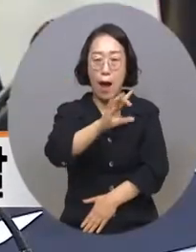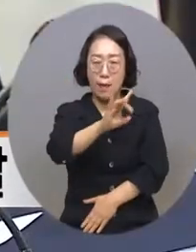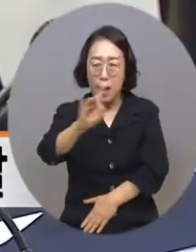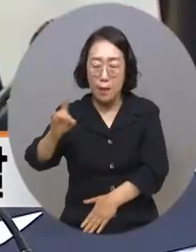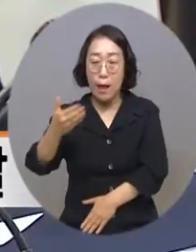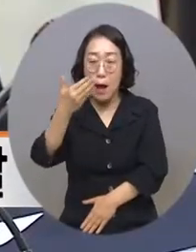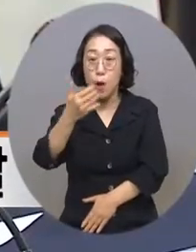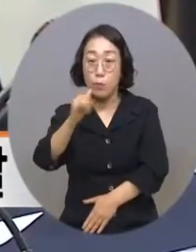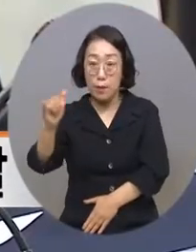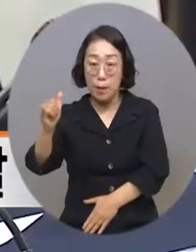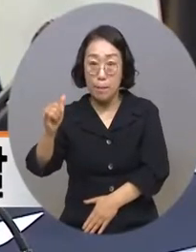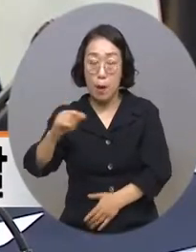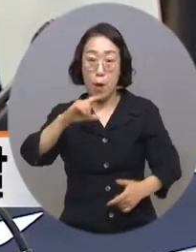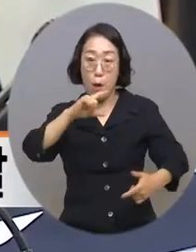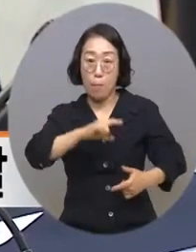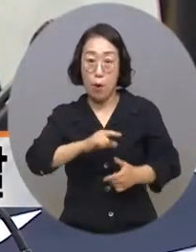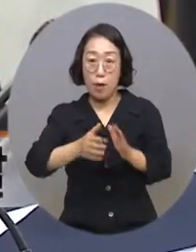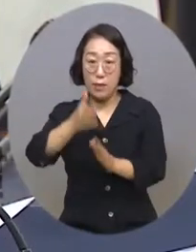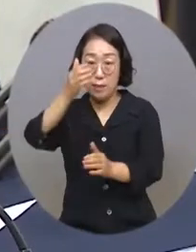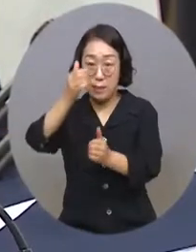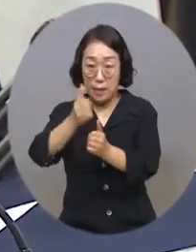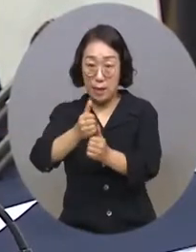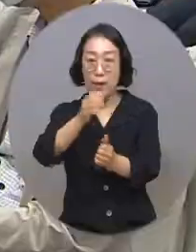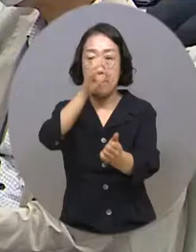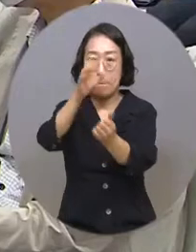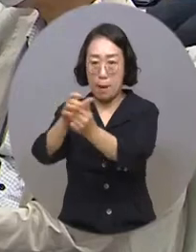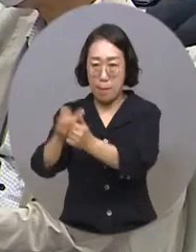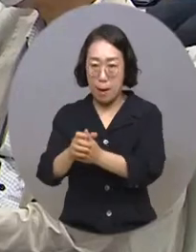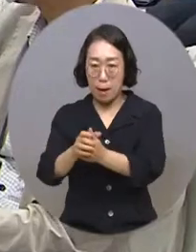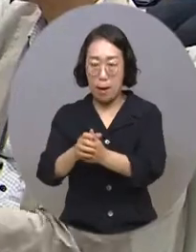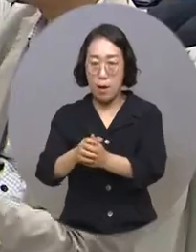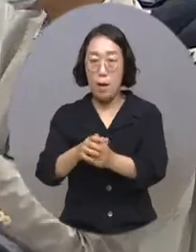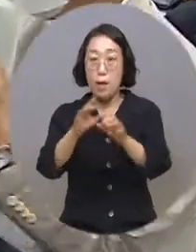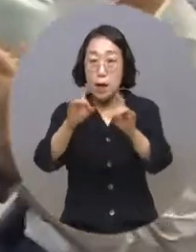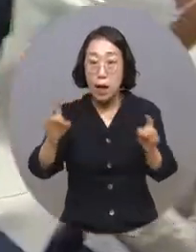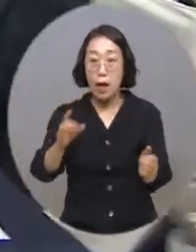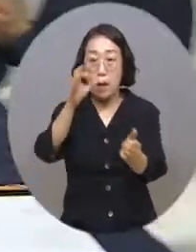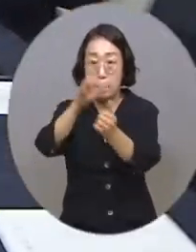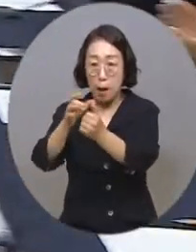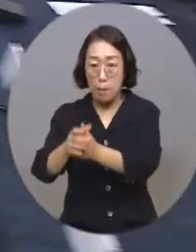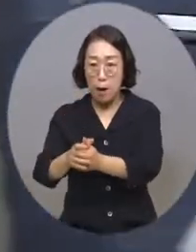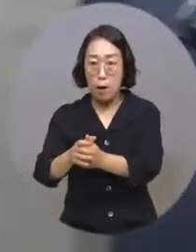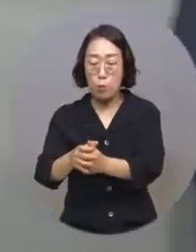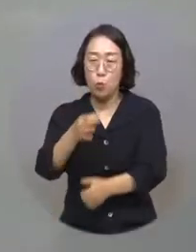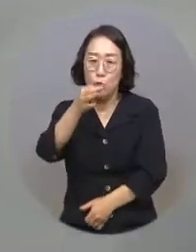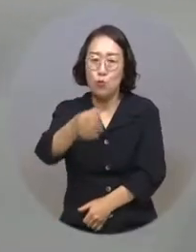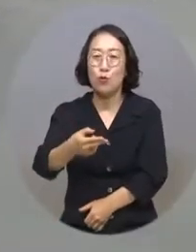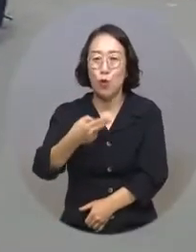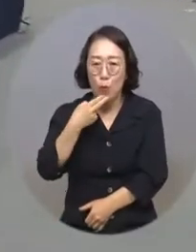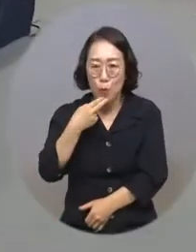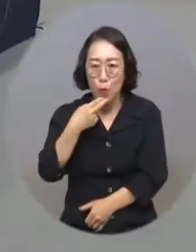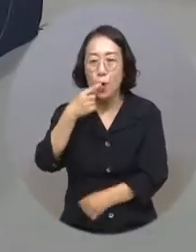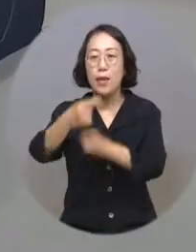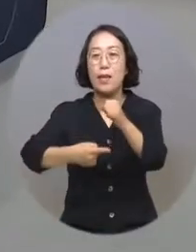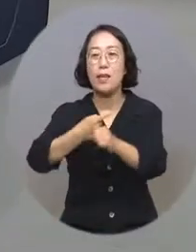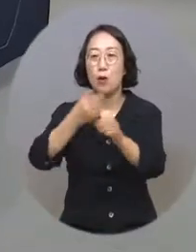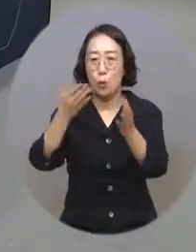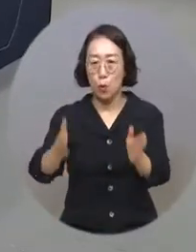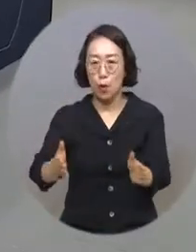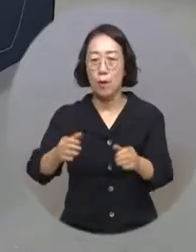9명의 명현 시장이 선발되었습니다 명예 시장은 무보수 명예직으로 며 임기는 1년